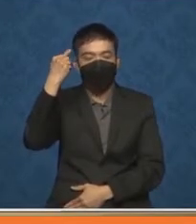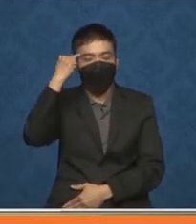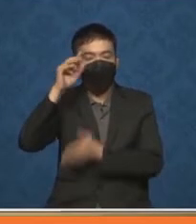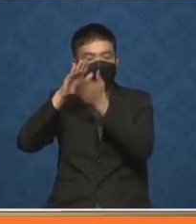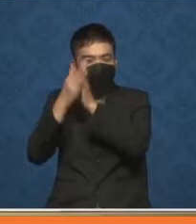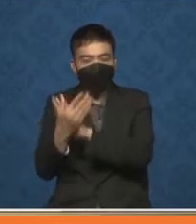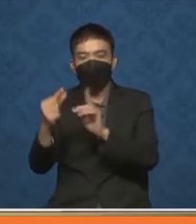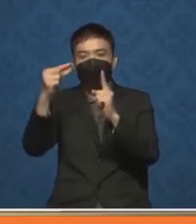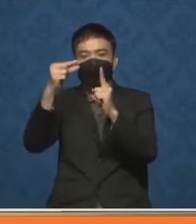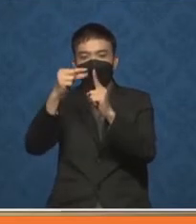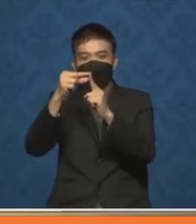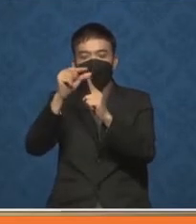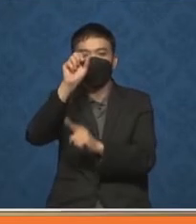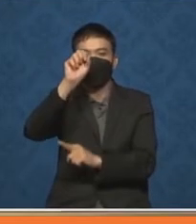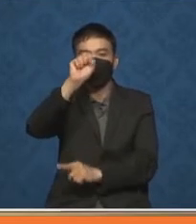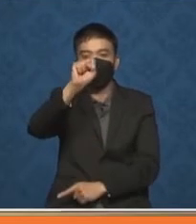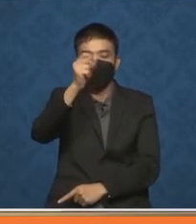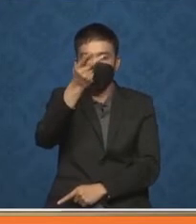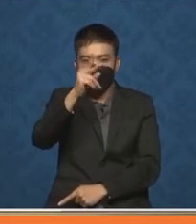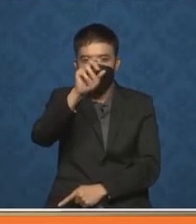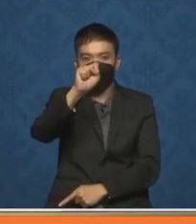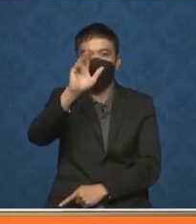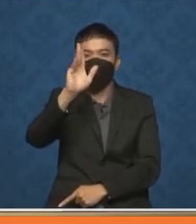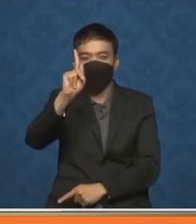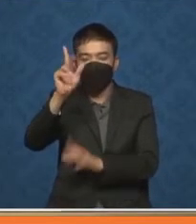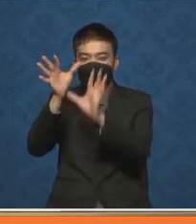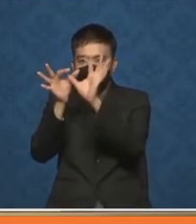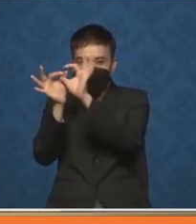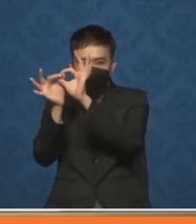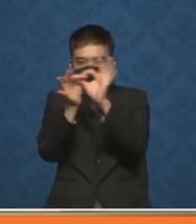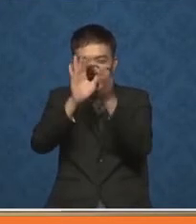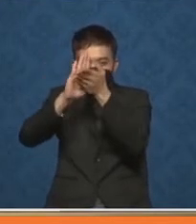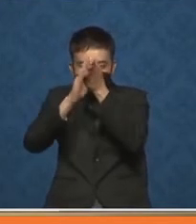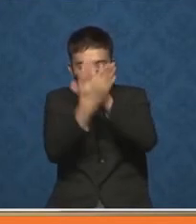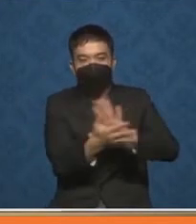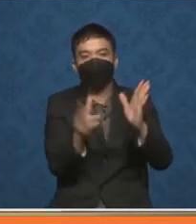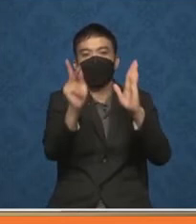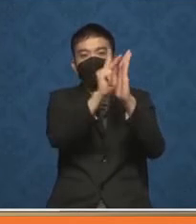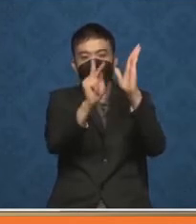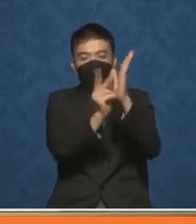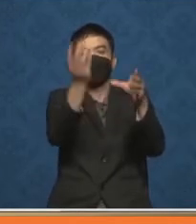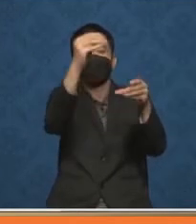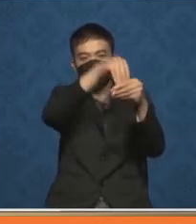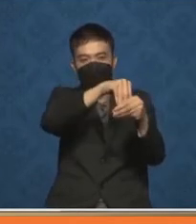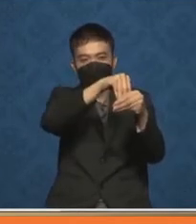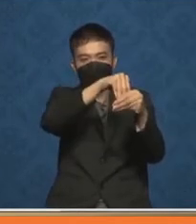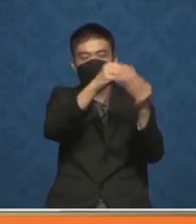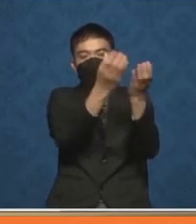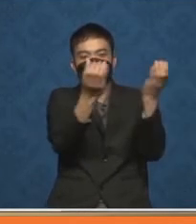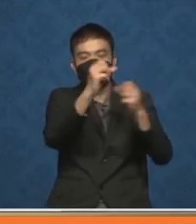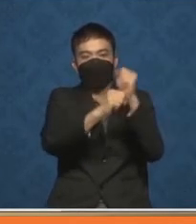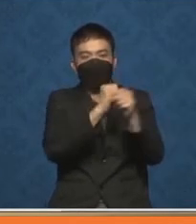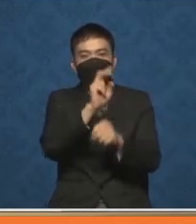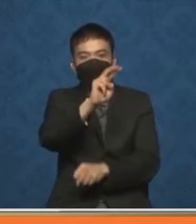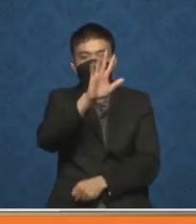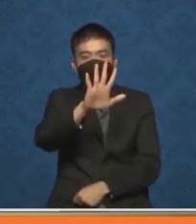ปลงจากคำสั่งคสช.สอดแทรกเข้าไปอยู่ในรัฐธรรมนูญปี60ซึ่งเป็นรั